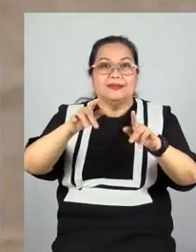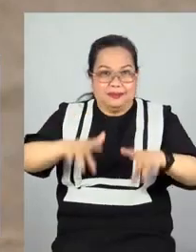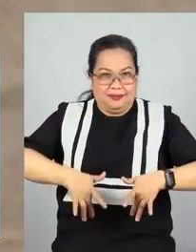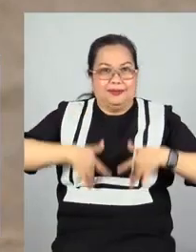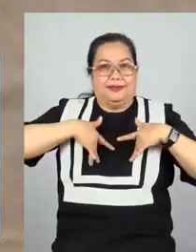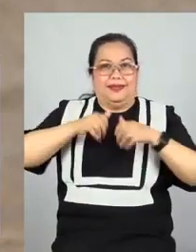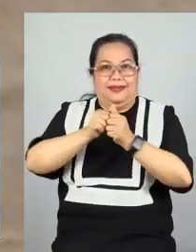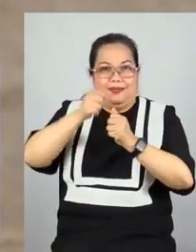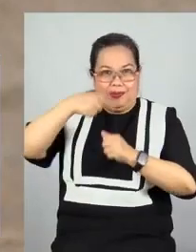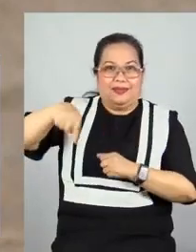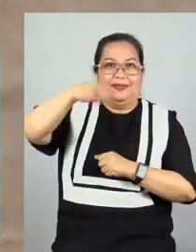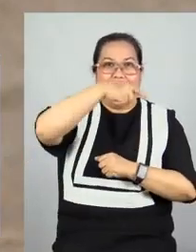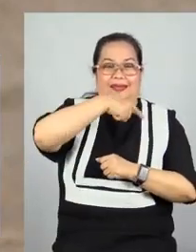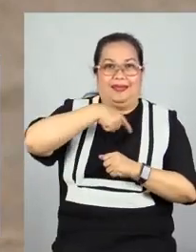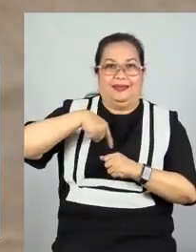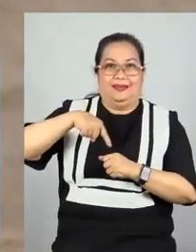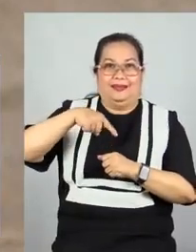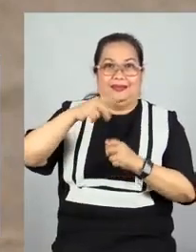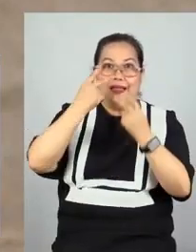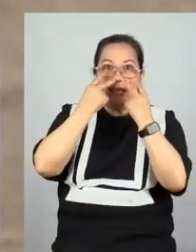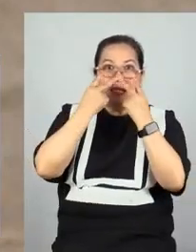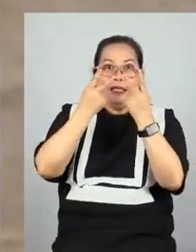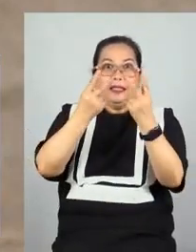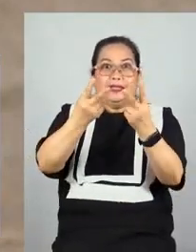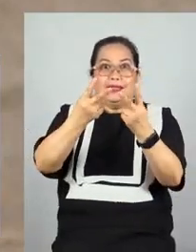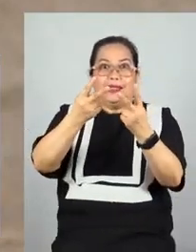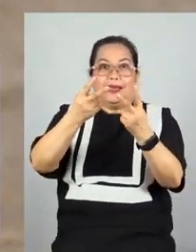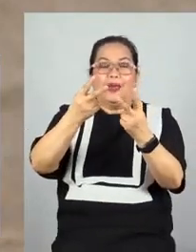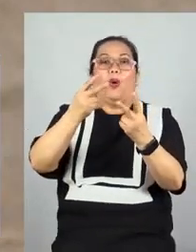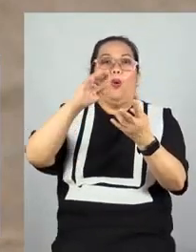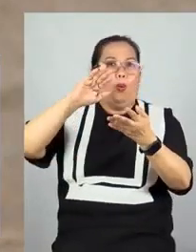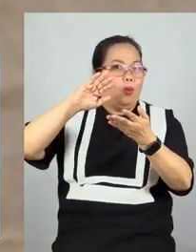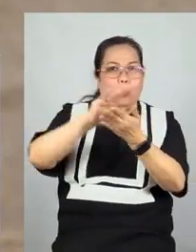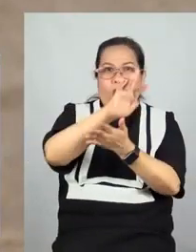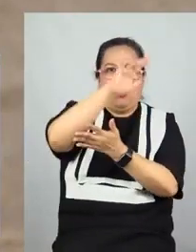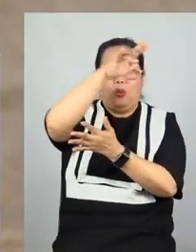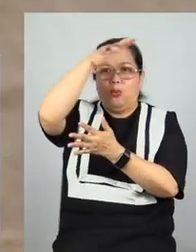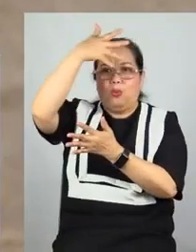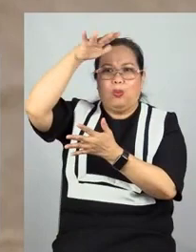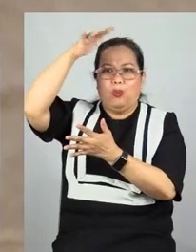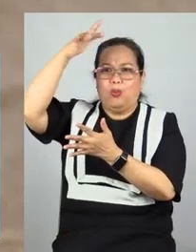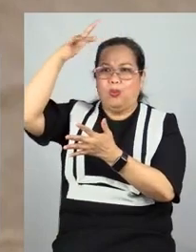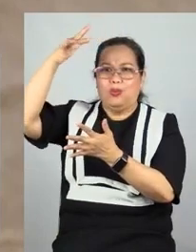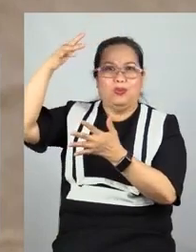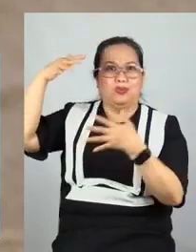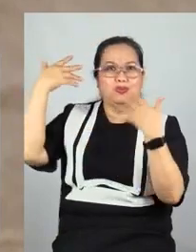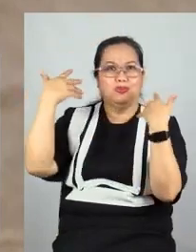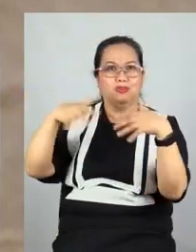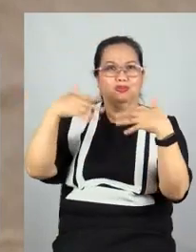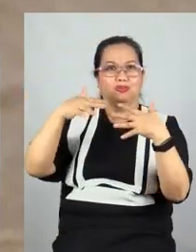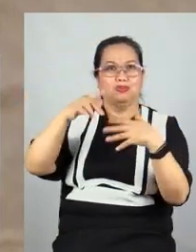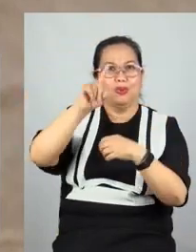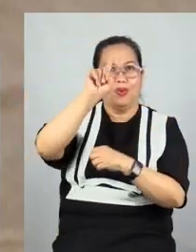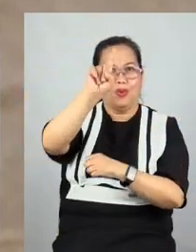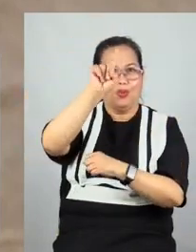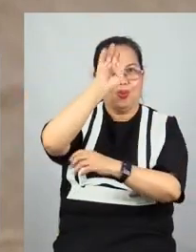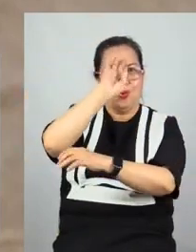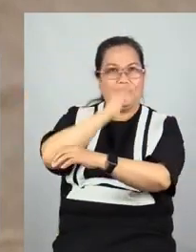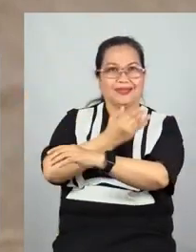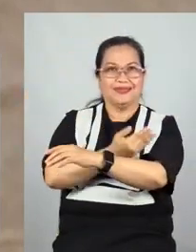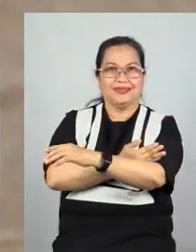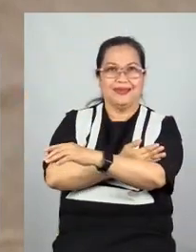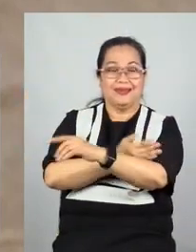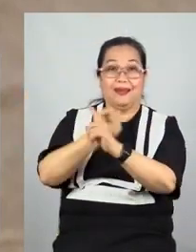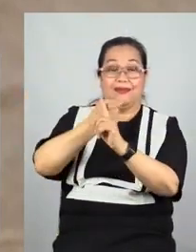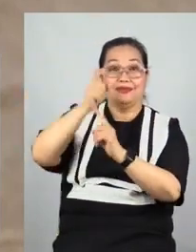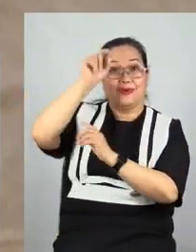us, and we have seen His glory, glory as of the only Son from the